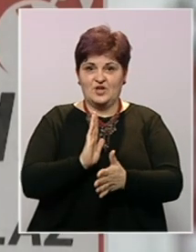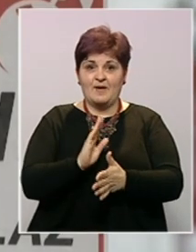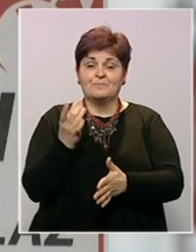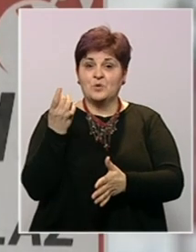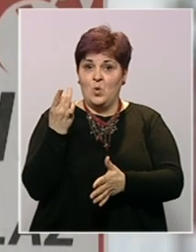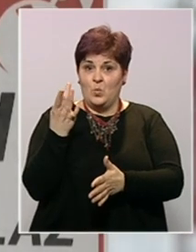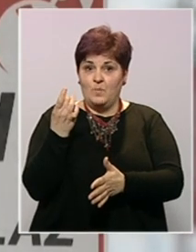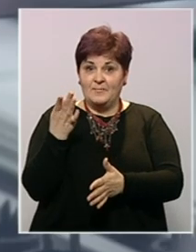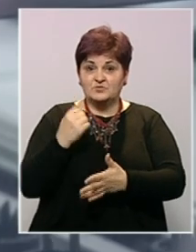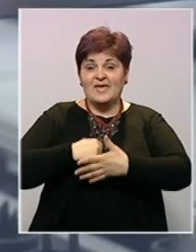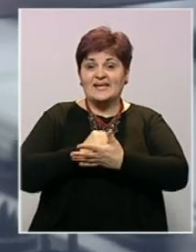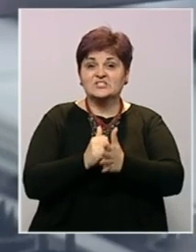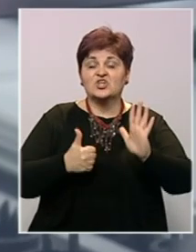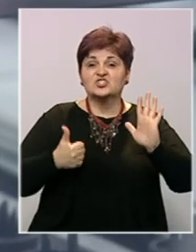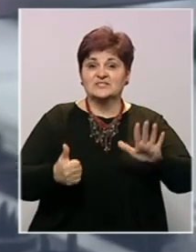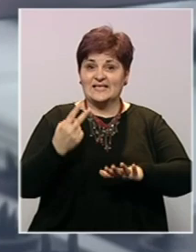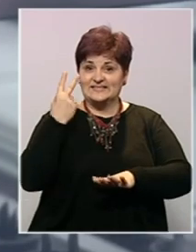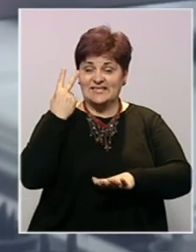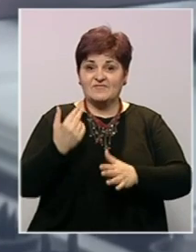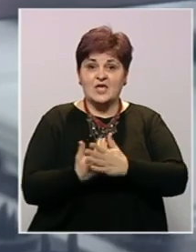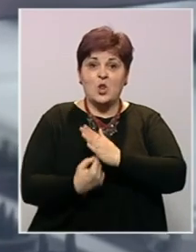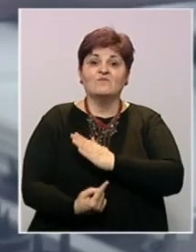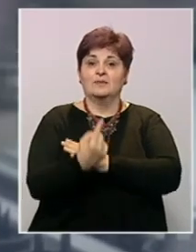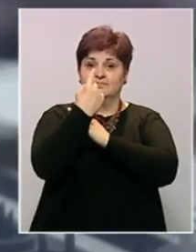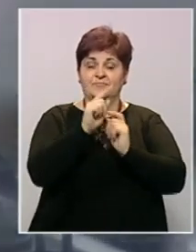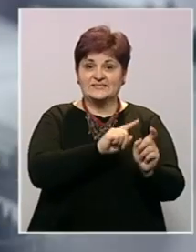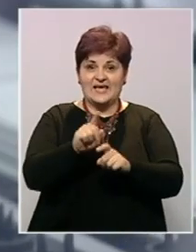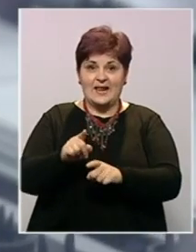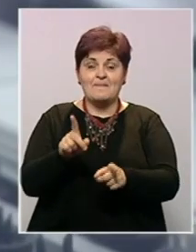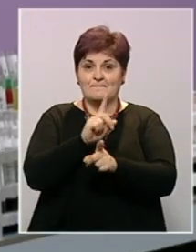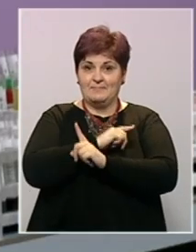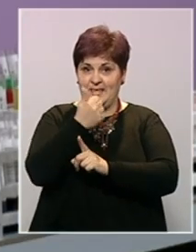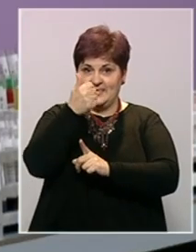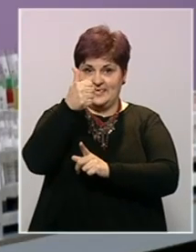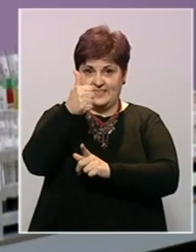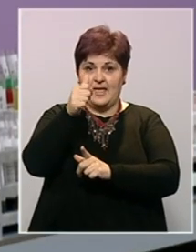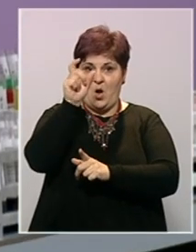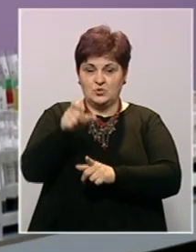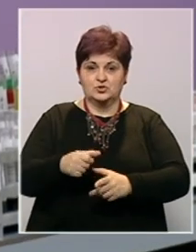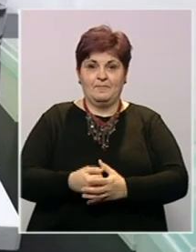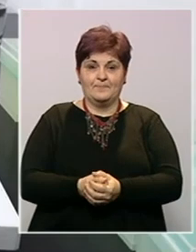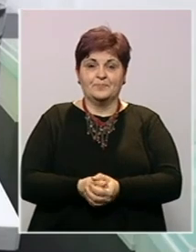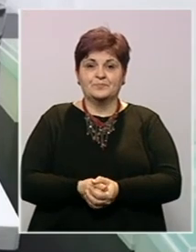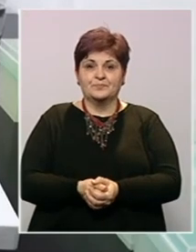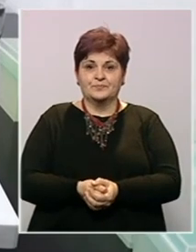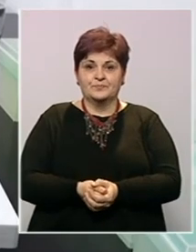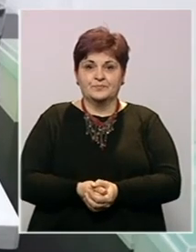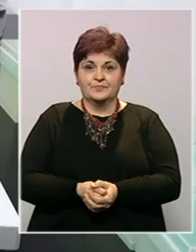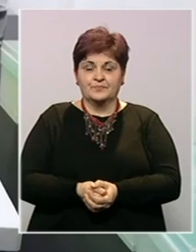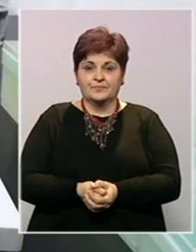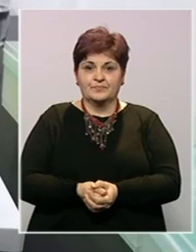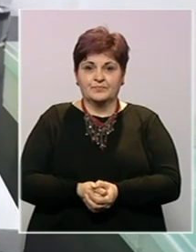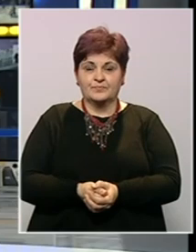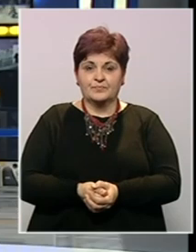slučajeva. U Brčkom distriktu BiH registrirano su 62 slučaja zaraze. Preminula je jedna osoba.